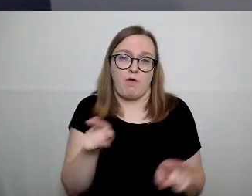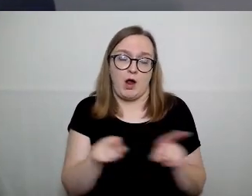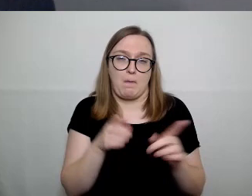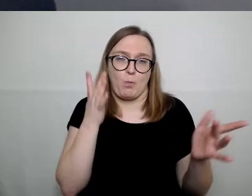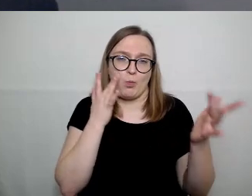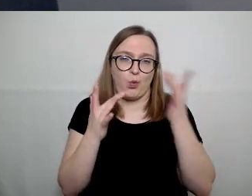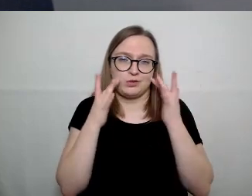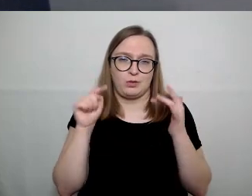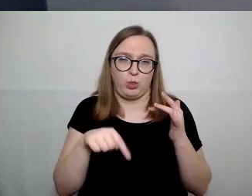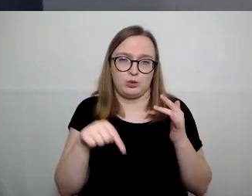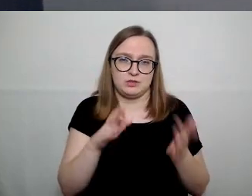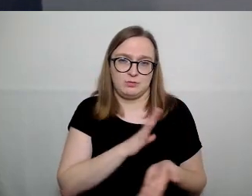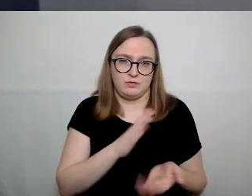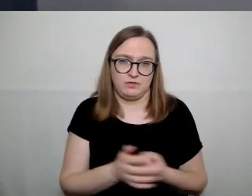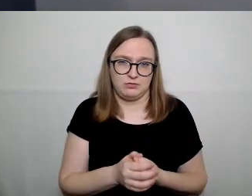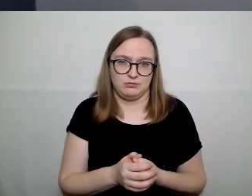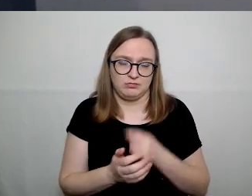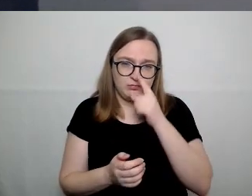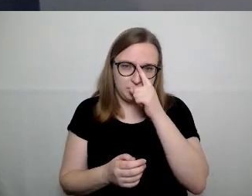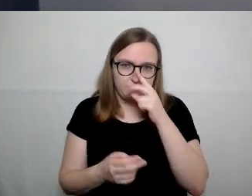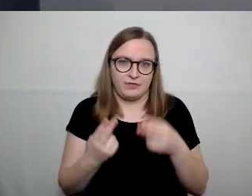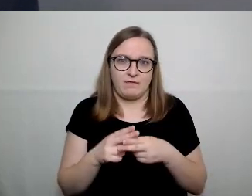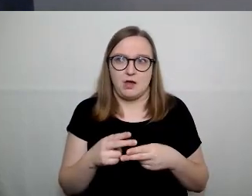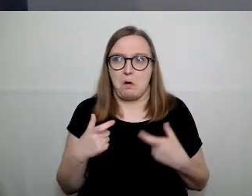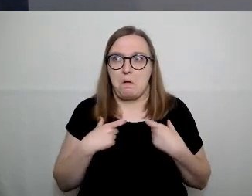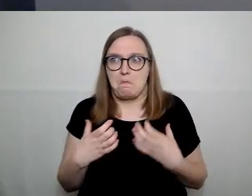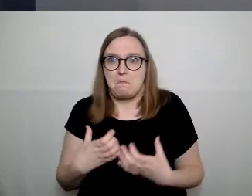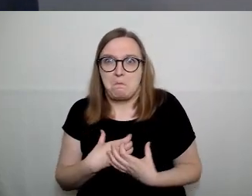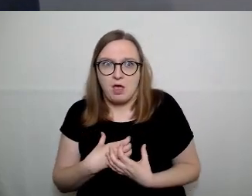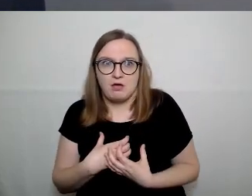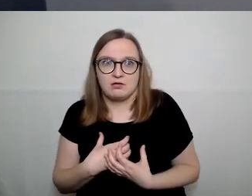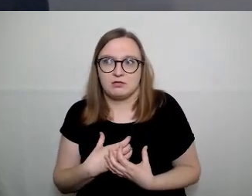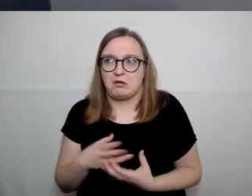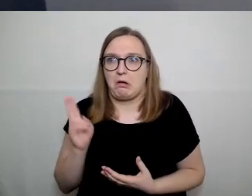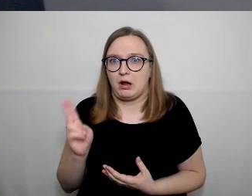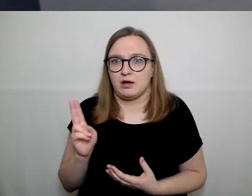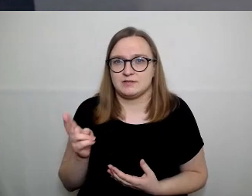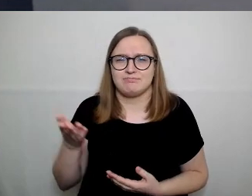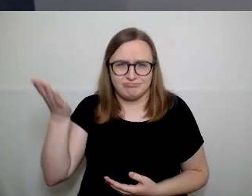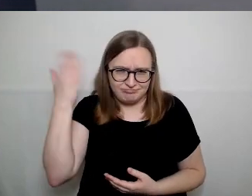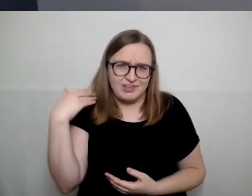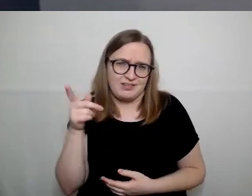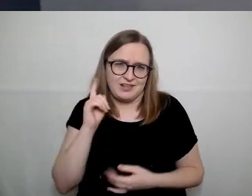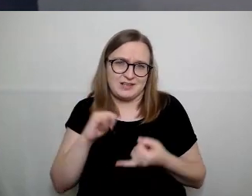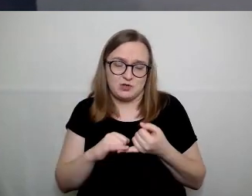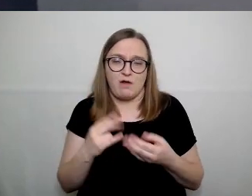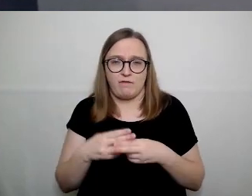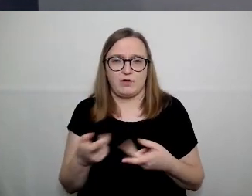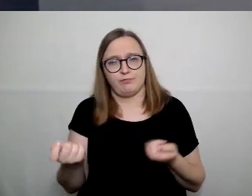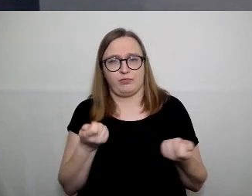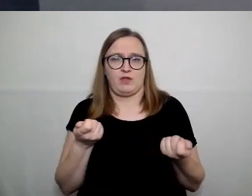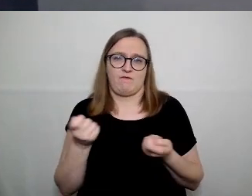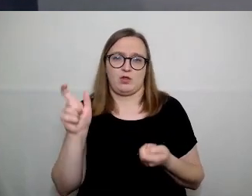meras, ar ten ne meras, galbūt tokiu lygio vadovas nusprendė, kad ten reikia